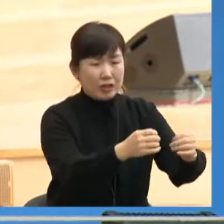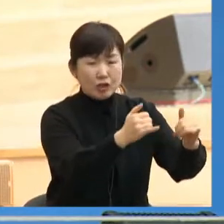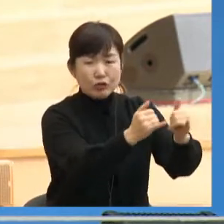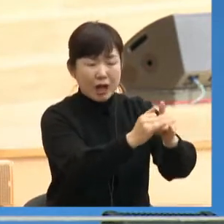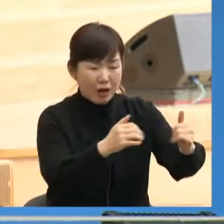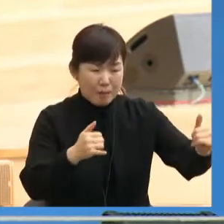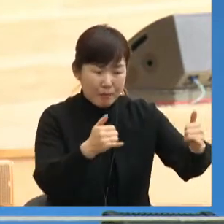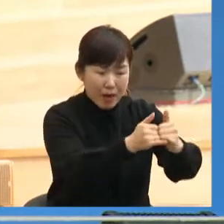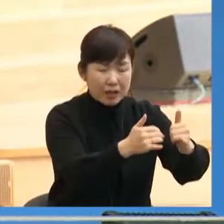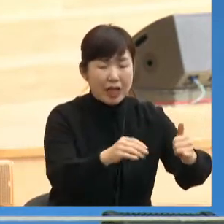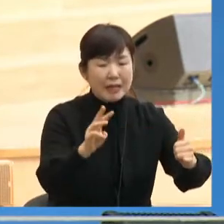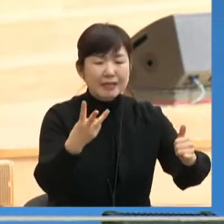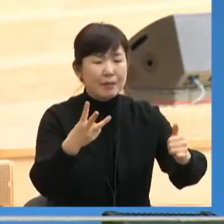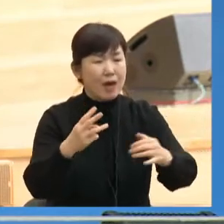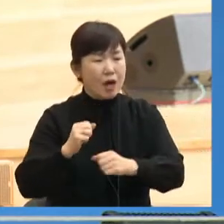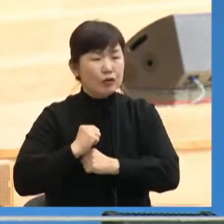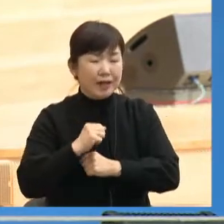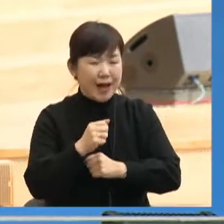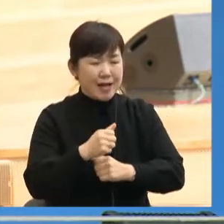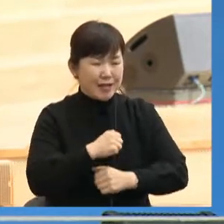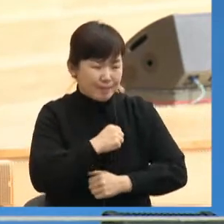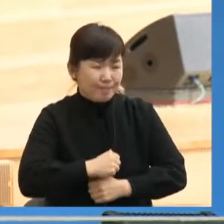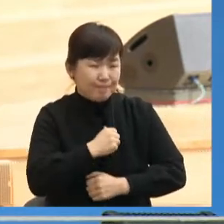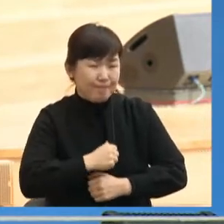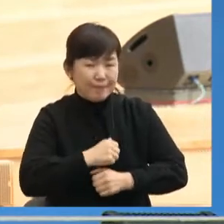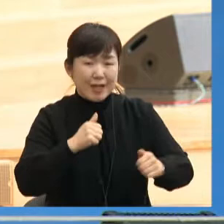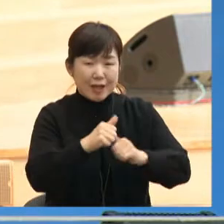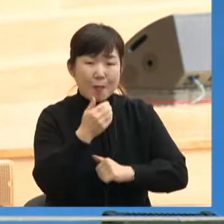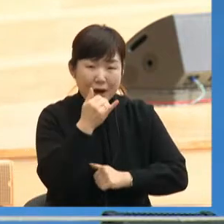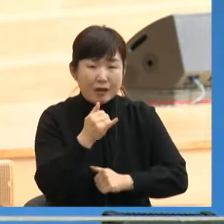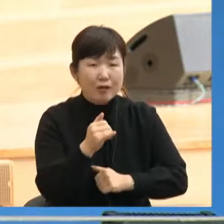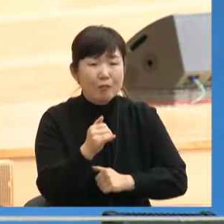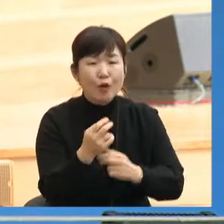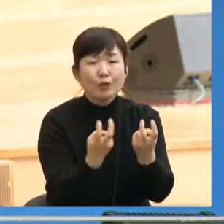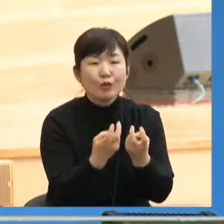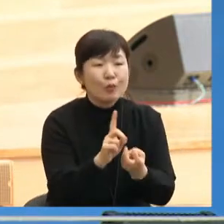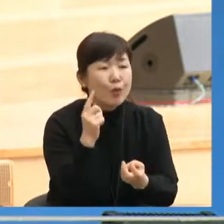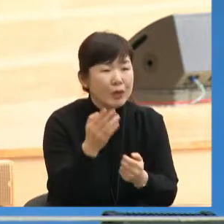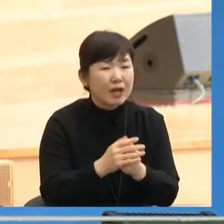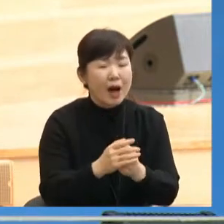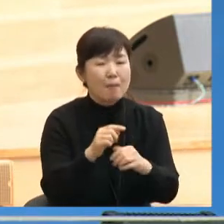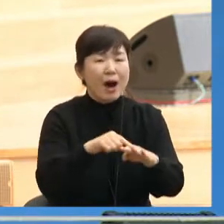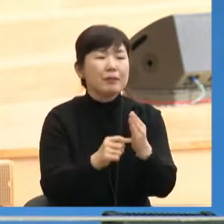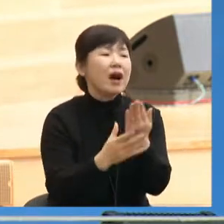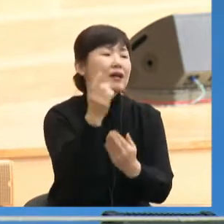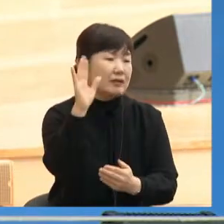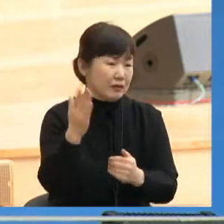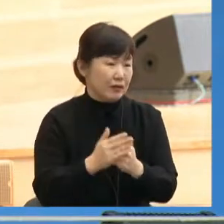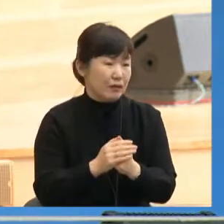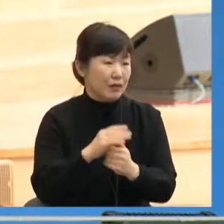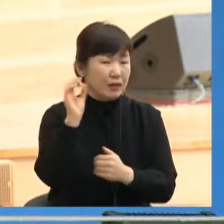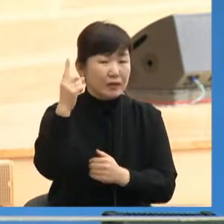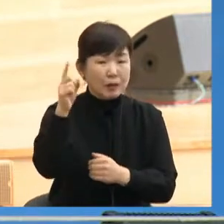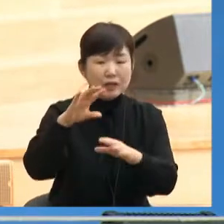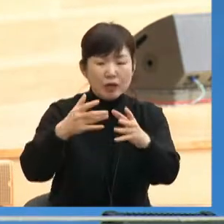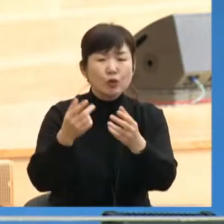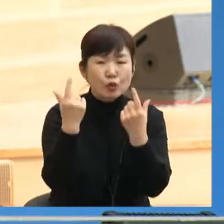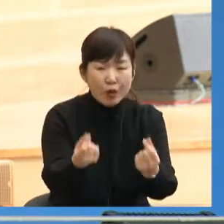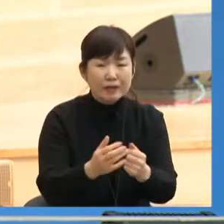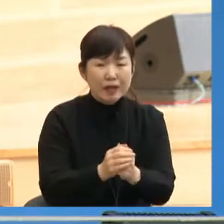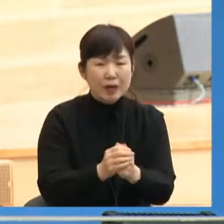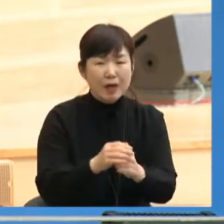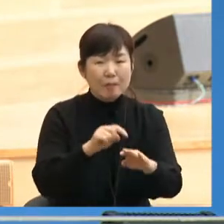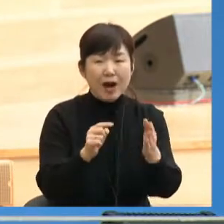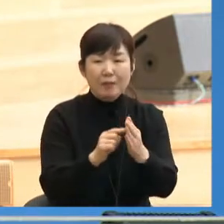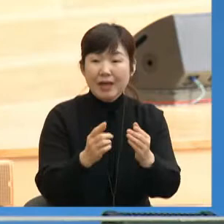이 스파르타 군이 버틸 수 있었던 그 이유가 뭐예요? 하나 된 마음이에요. 다윗의 나라도 마찬가지입니다. 그들이 하나